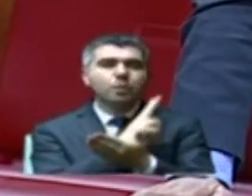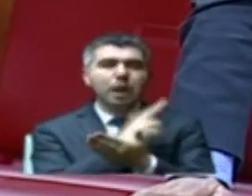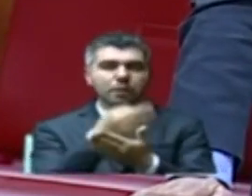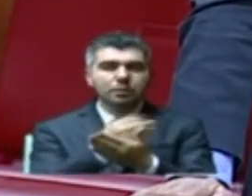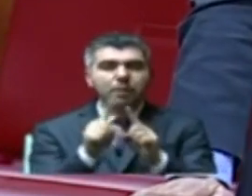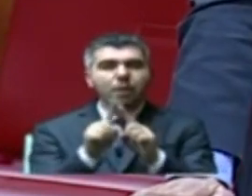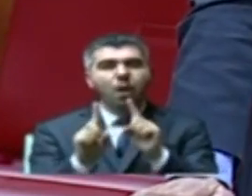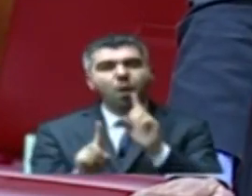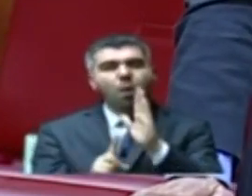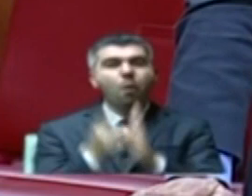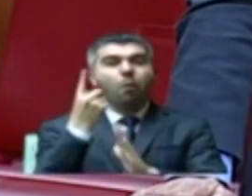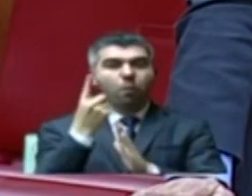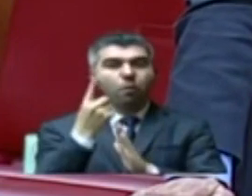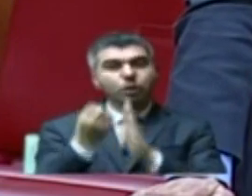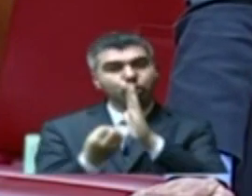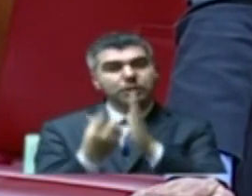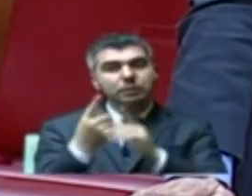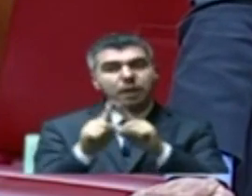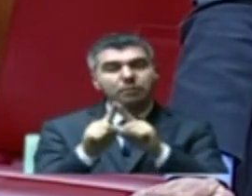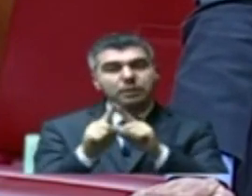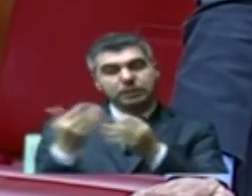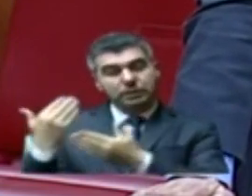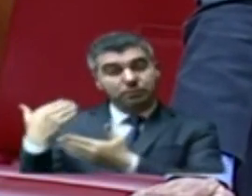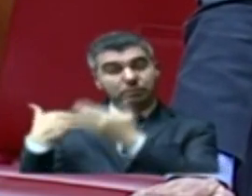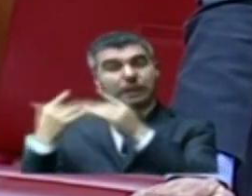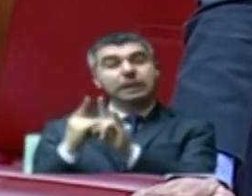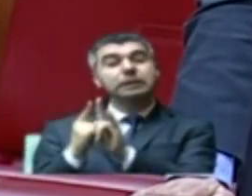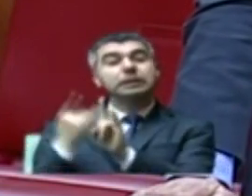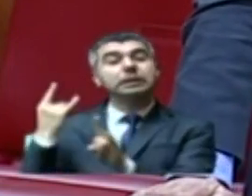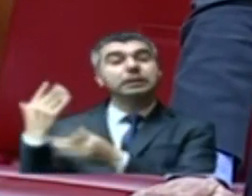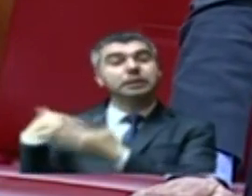ميلاد أول قانون إطار لإصلاح المنظومة منذ الاستقلال اليوم.